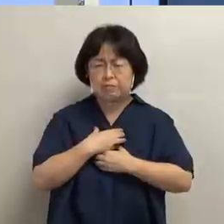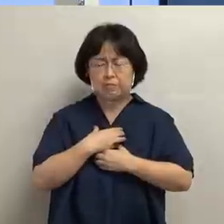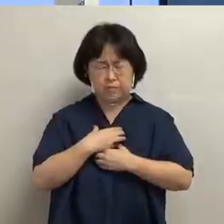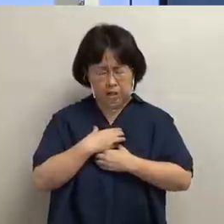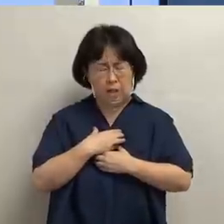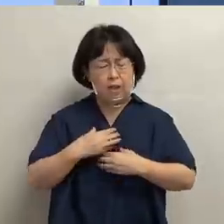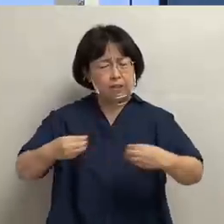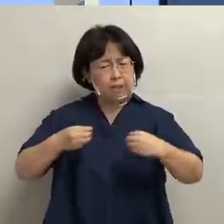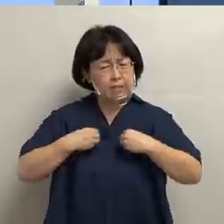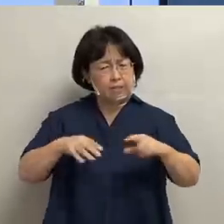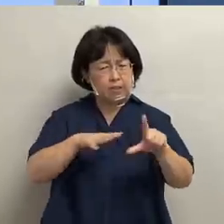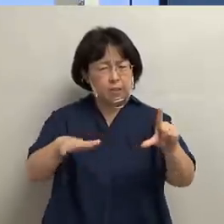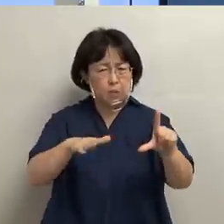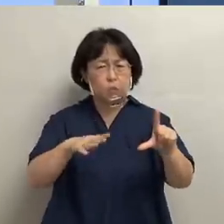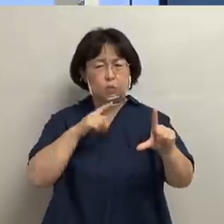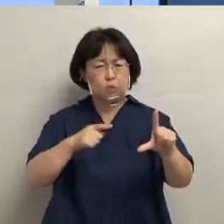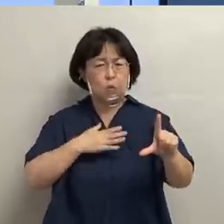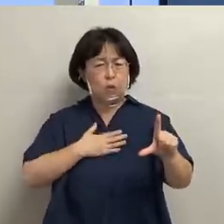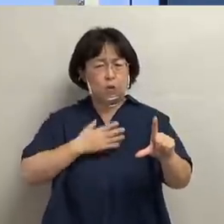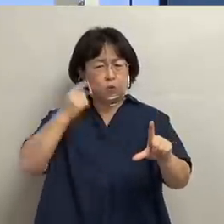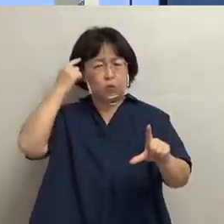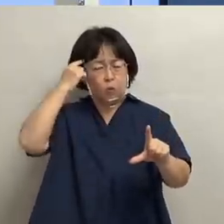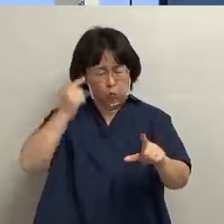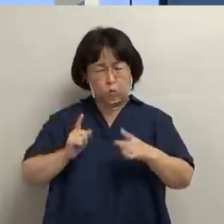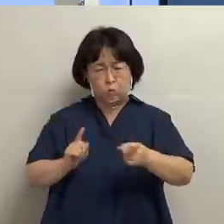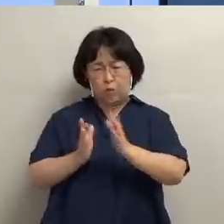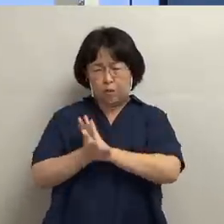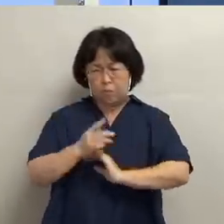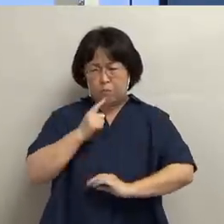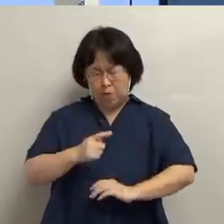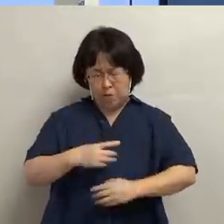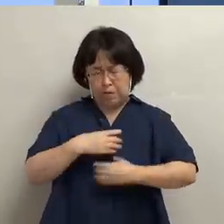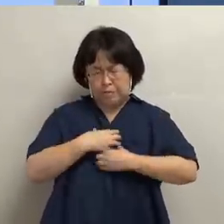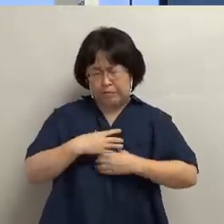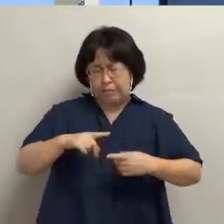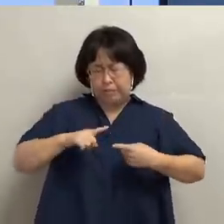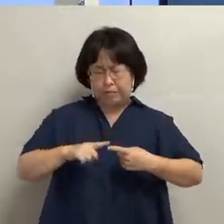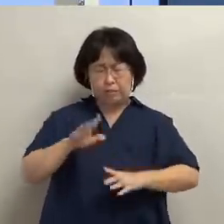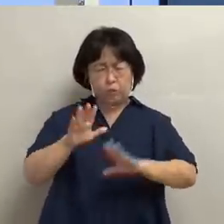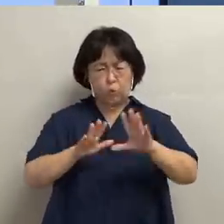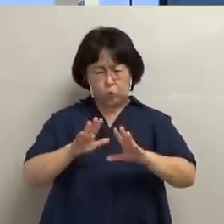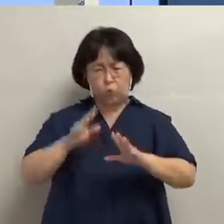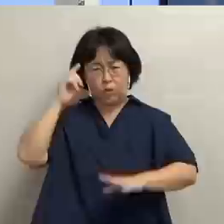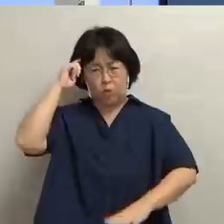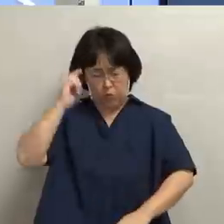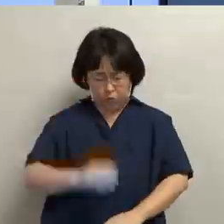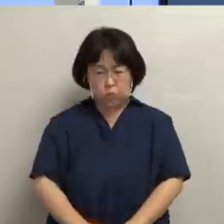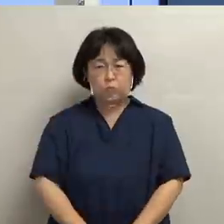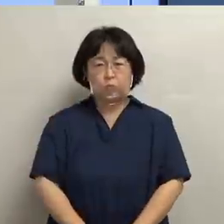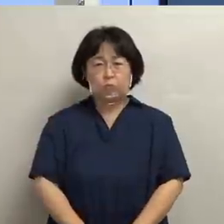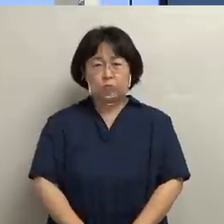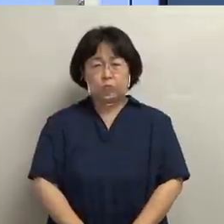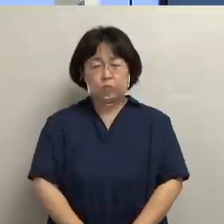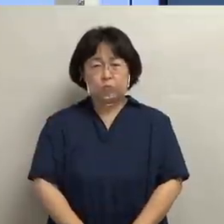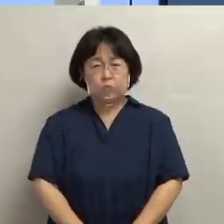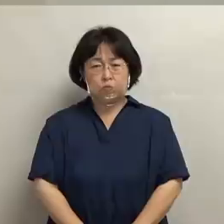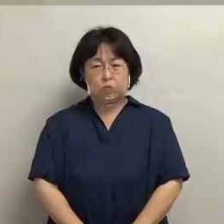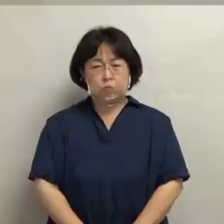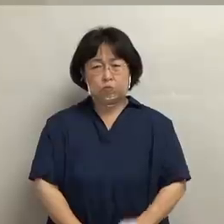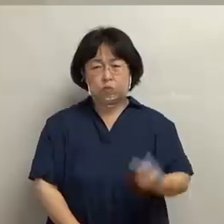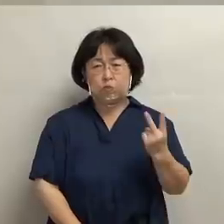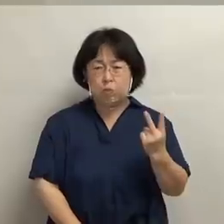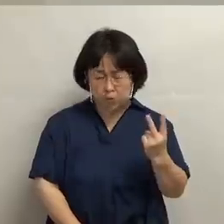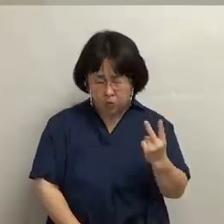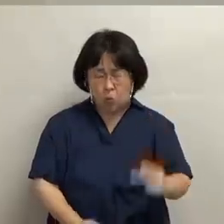いうことを分かっていただけると思います群馬県では危機的な状況が続いているといいと思います隔離の経路不明の感染者ですが